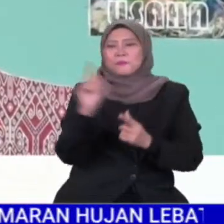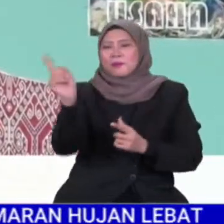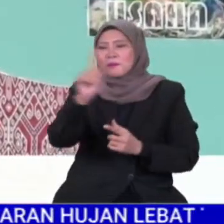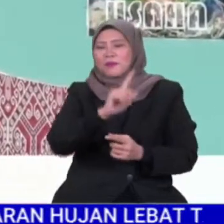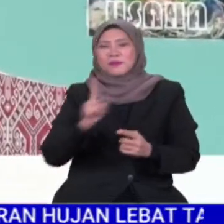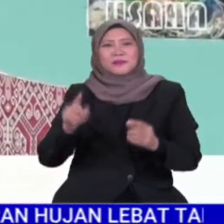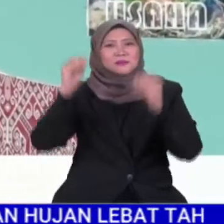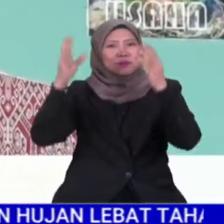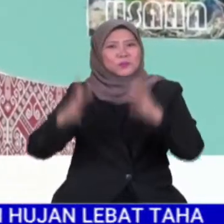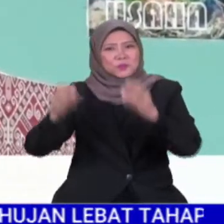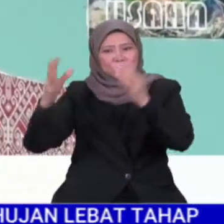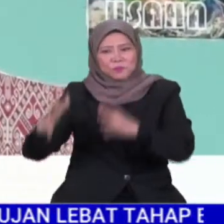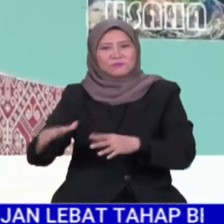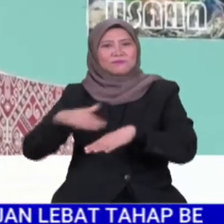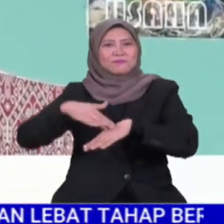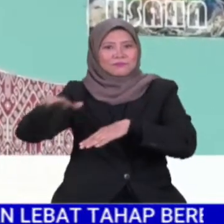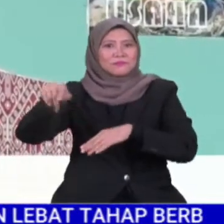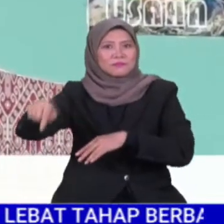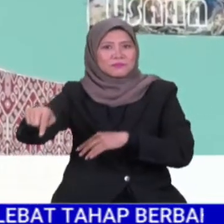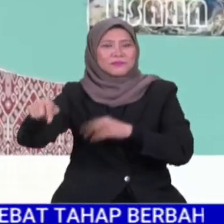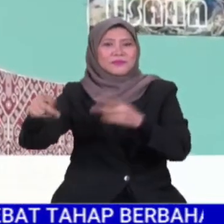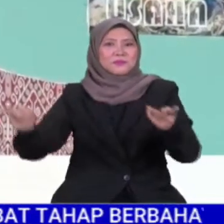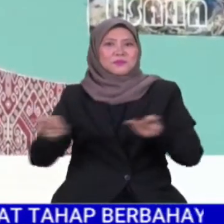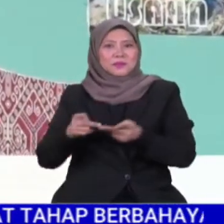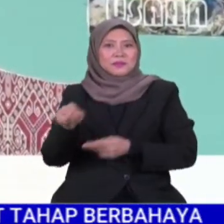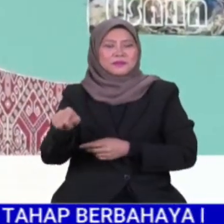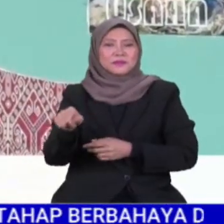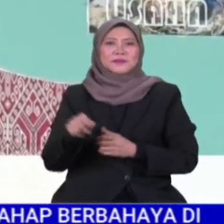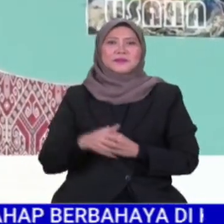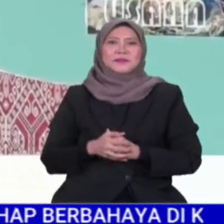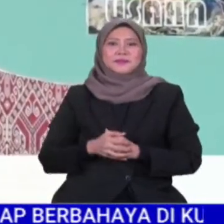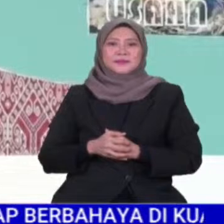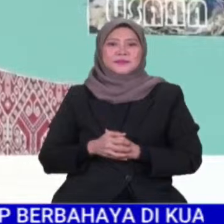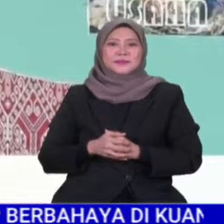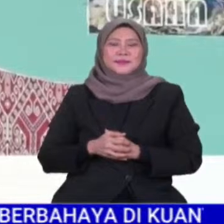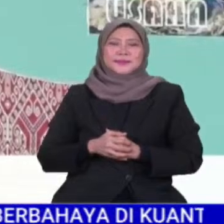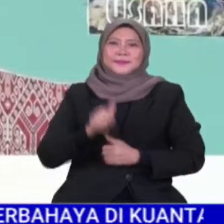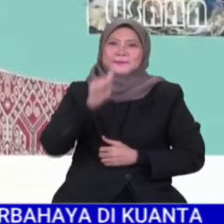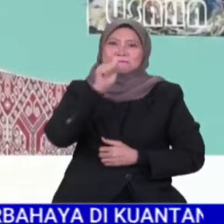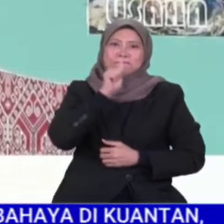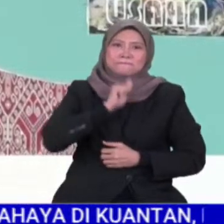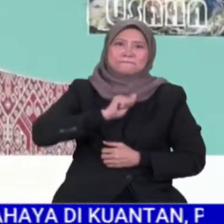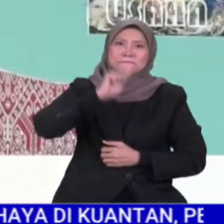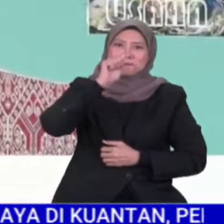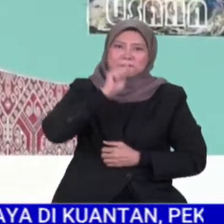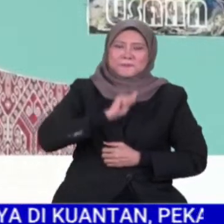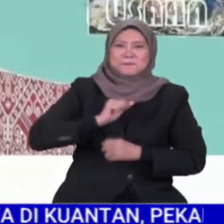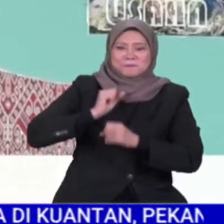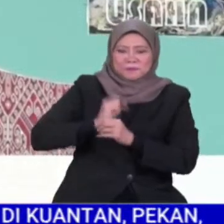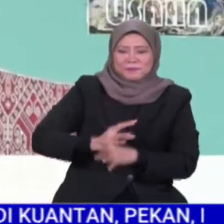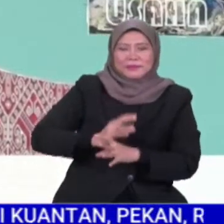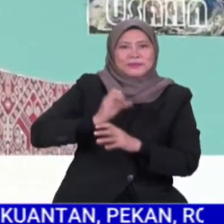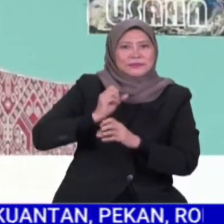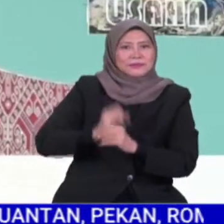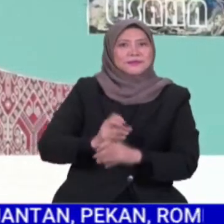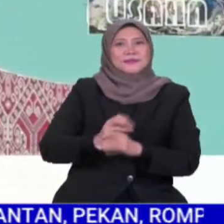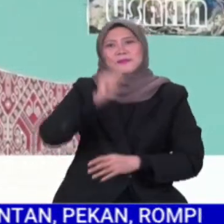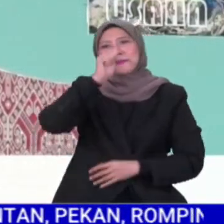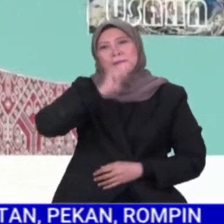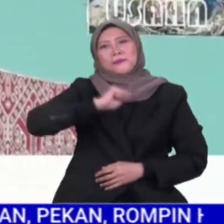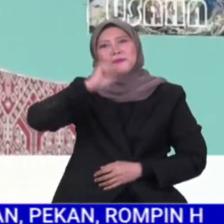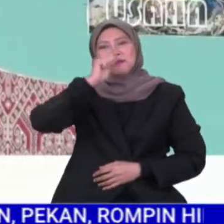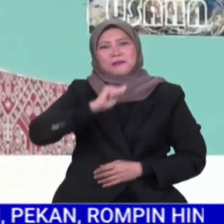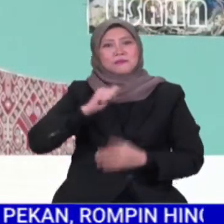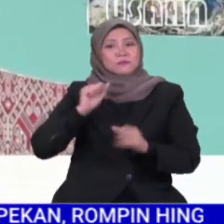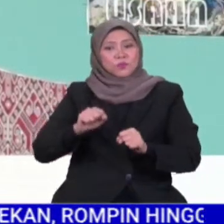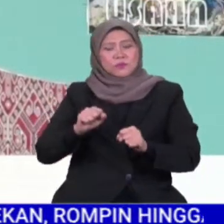jua dari negara kita ini, begitu tabah, begitu kuat jiwa mereka